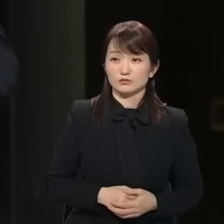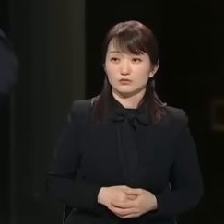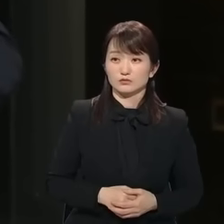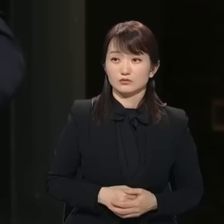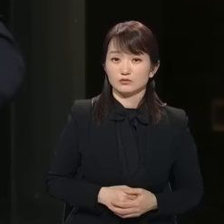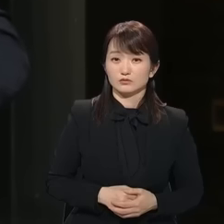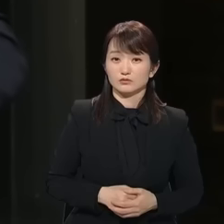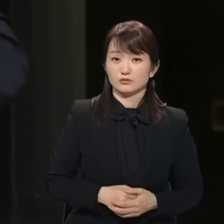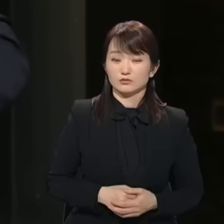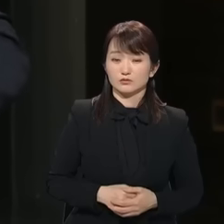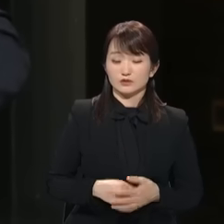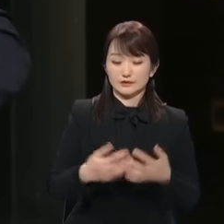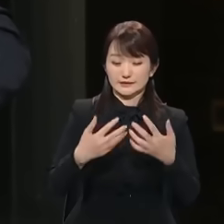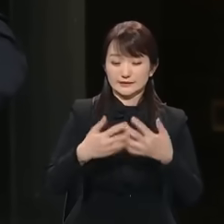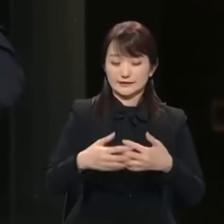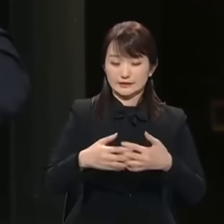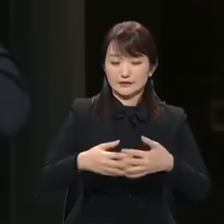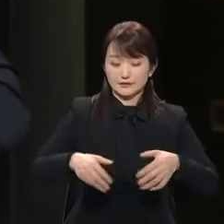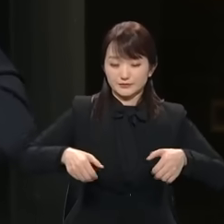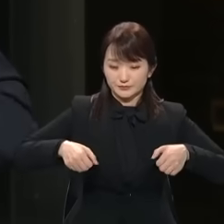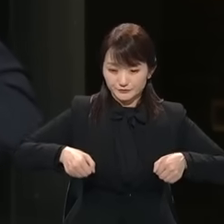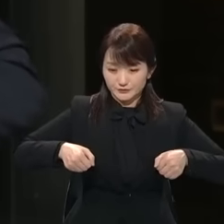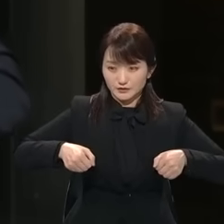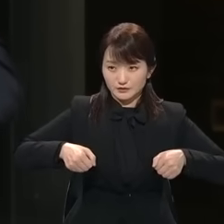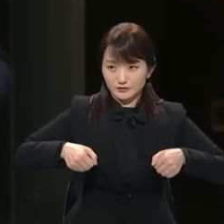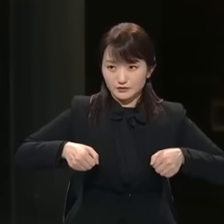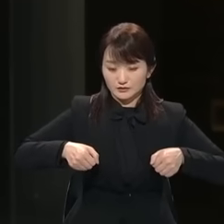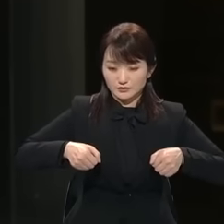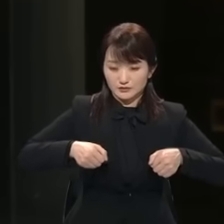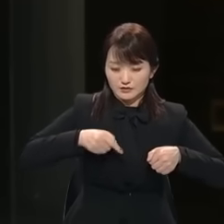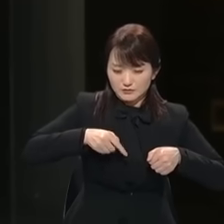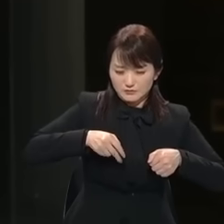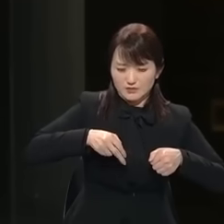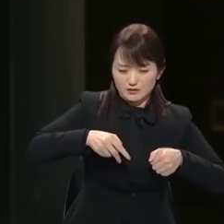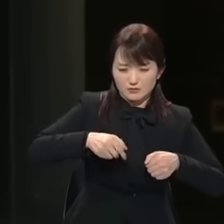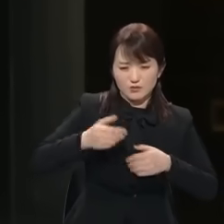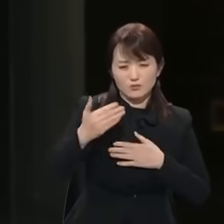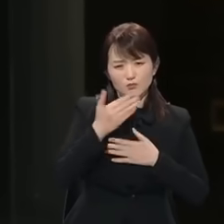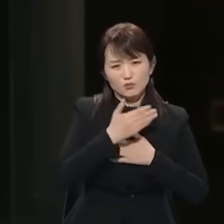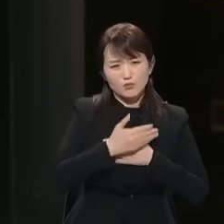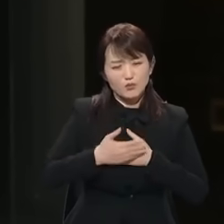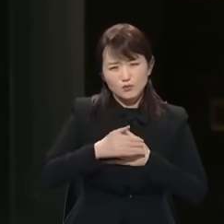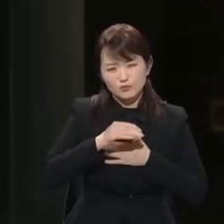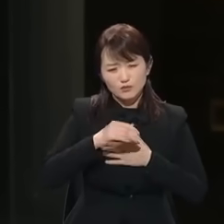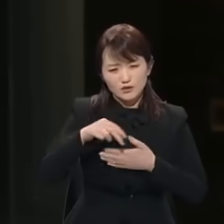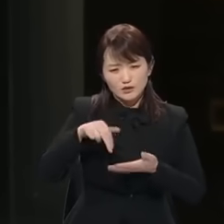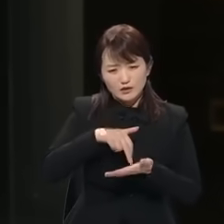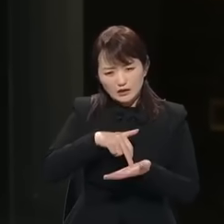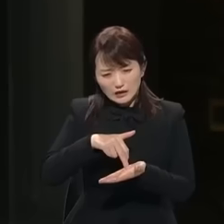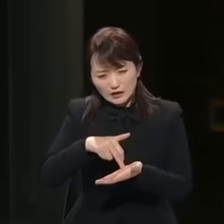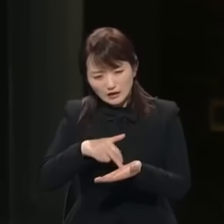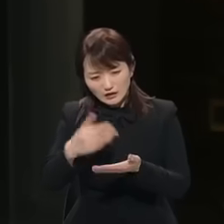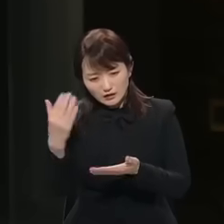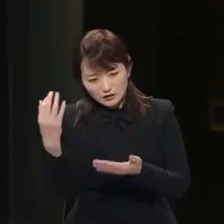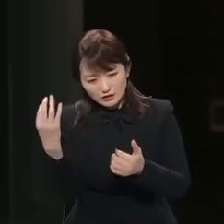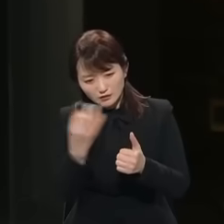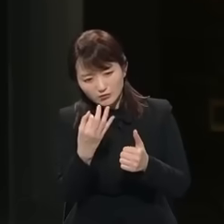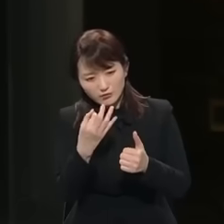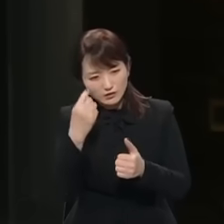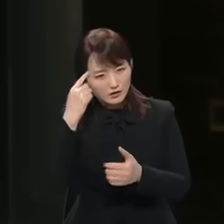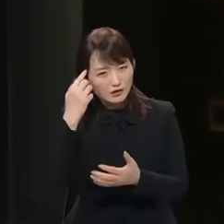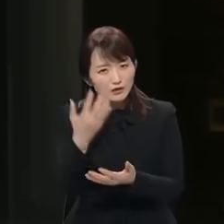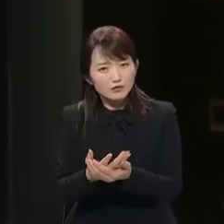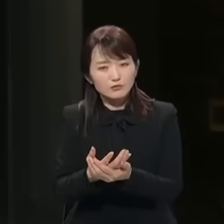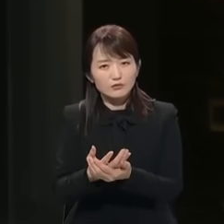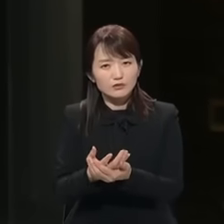보조 기구를 딱 타고 막 몸을 가누지 못하는 걸 보고서 일본 전역이 엄청난 쇼크를 받았답니다 딱 그